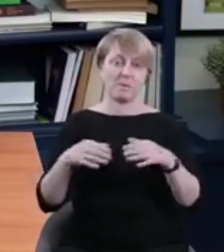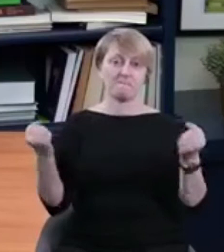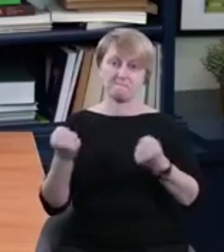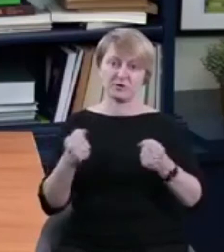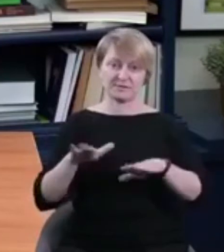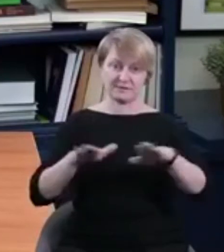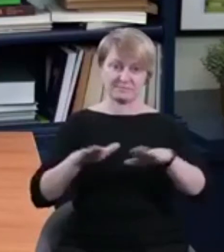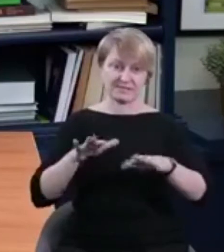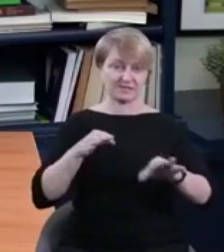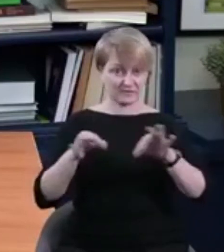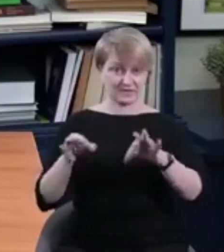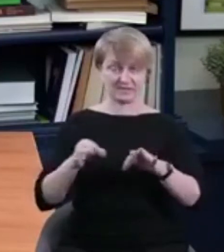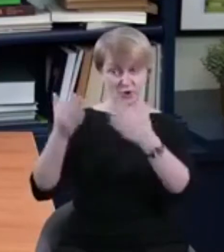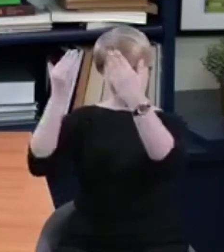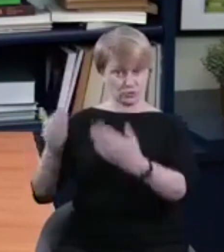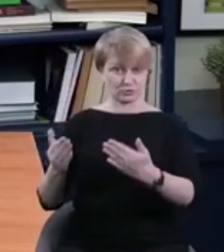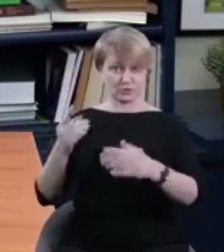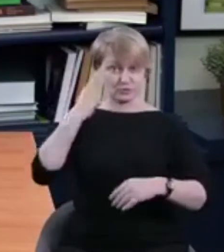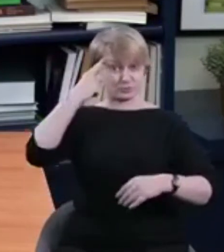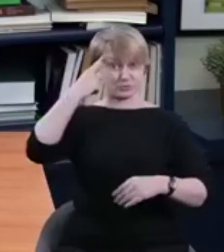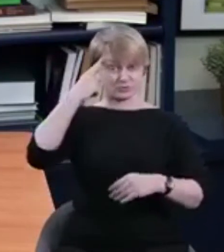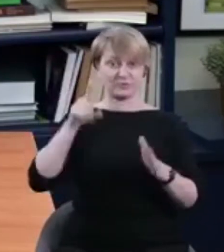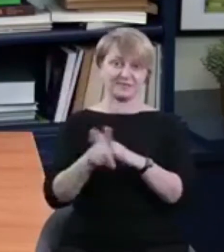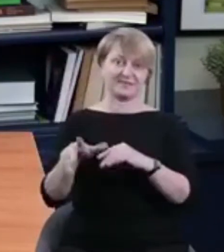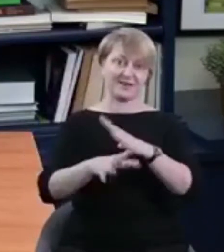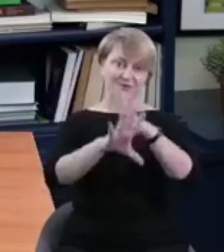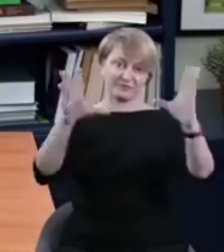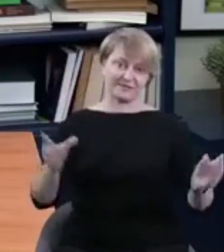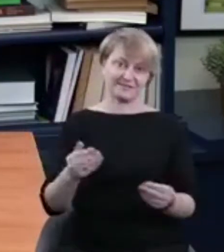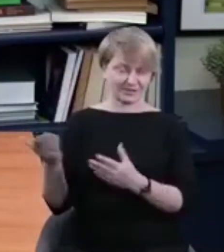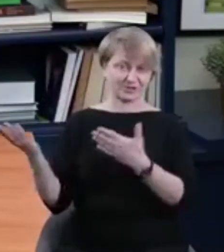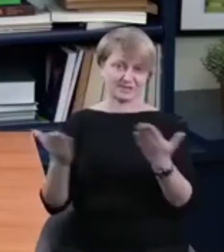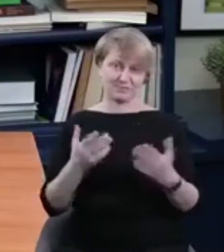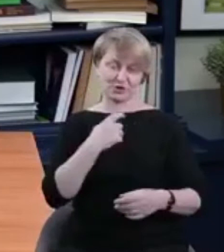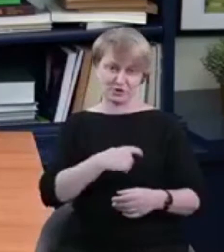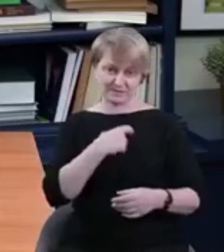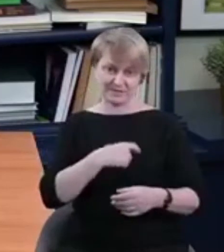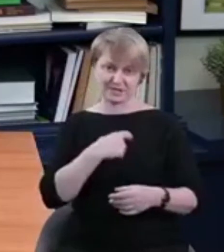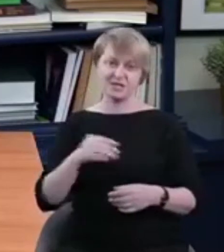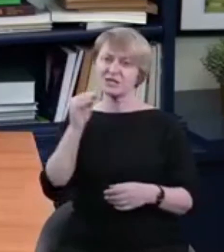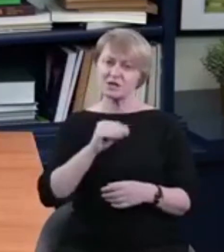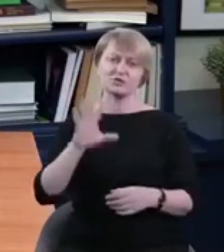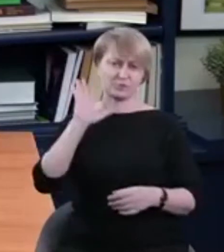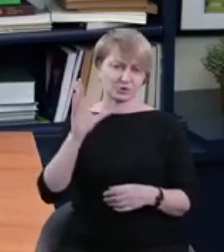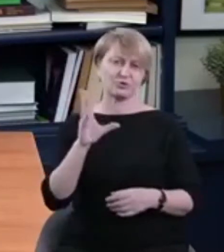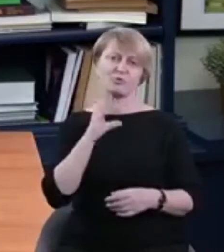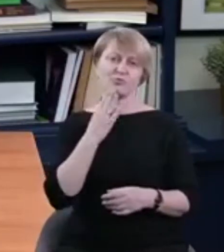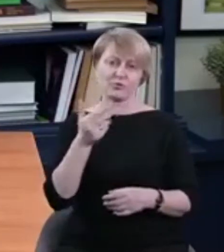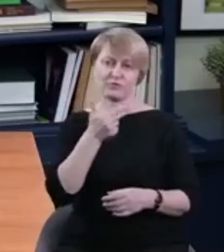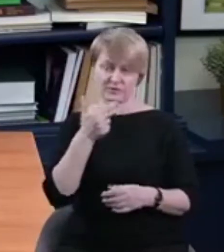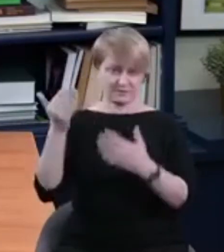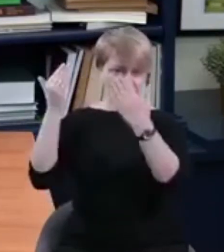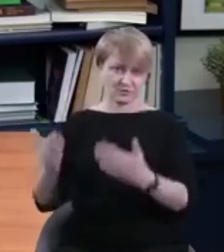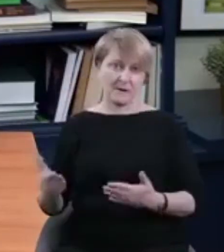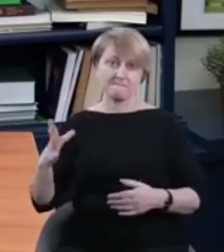chcemy jego postać przypomina także serdecznie zapraszam jeszcze nieraz będziemy władysława polskim mówić się i najważniejsza rzecz którą przypomina